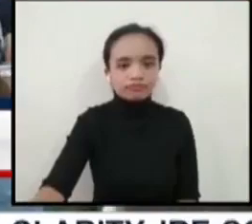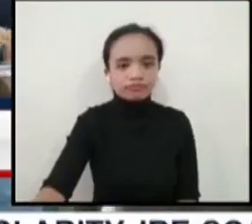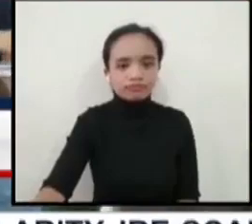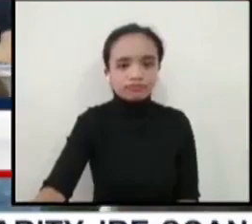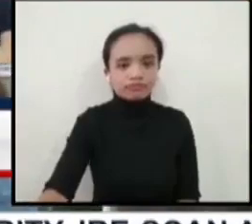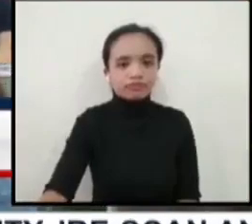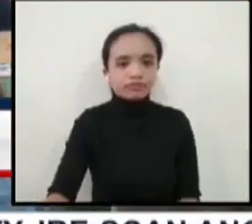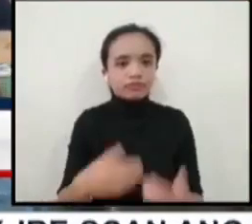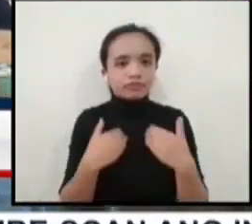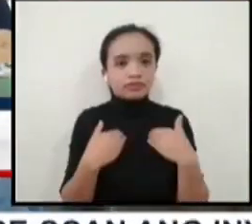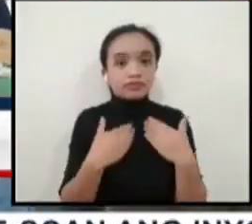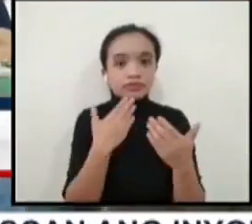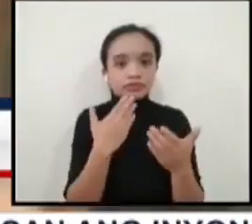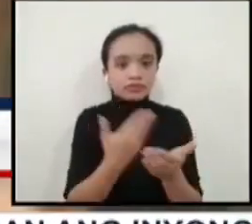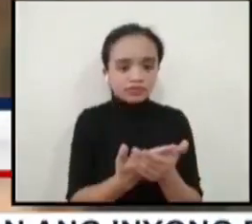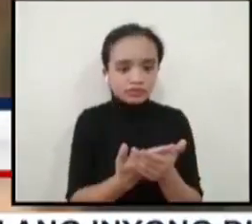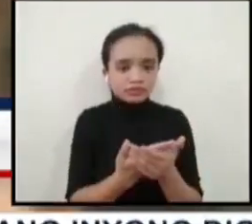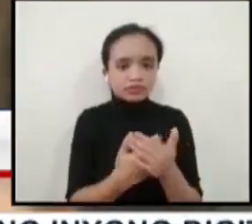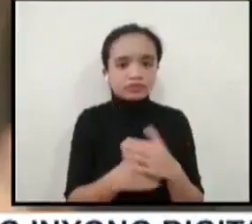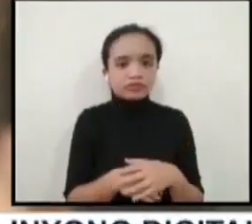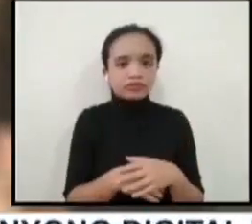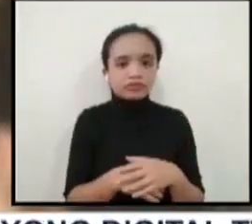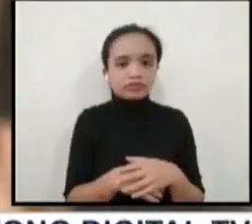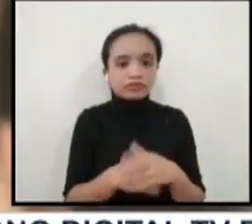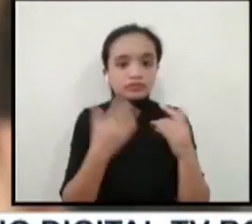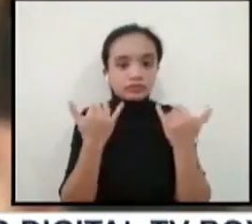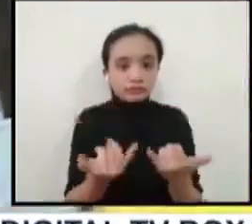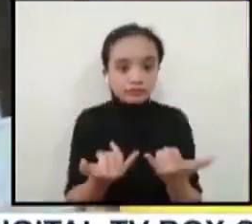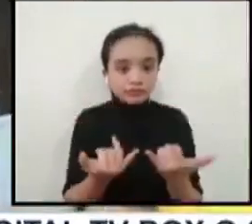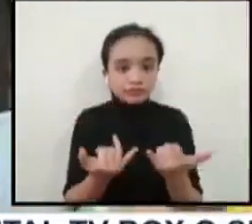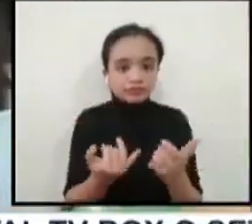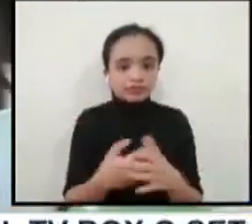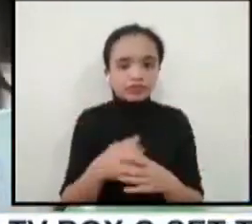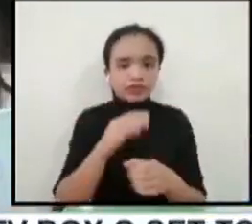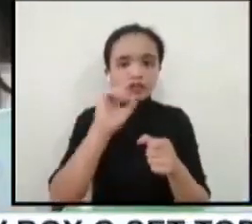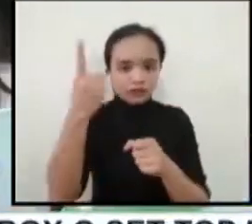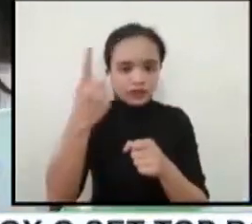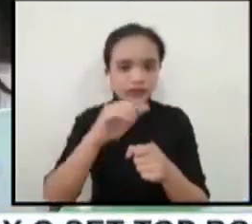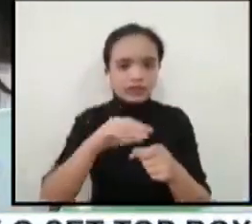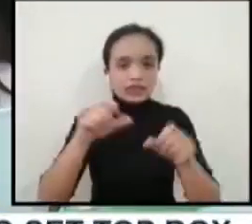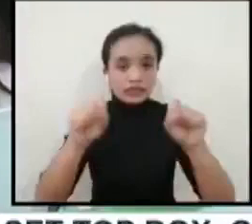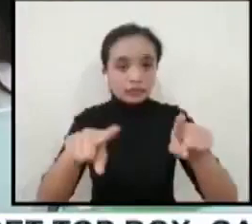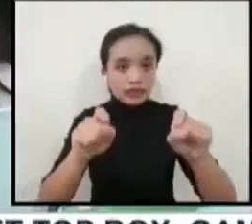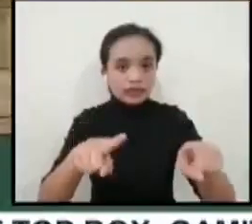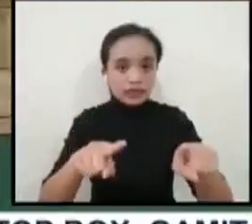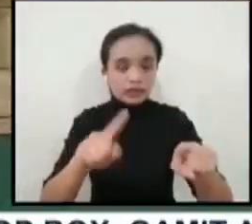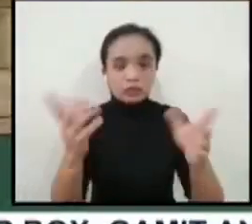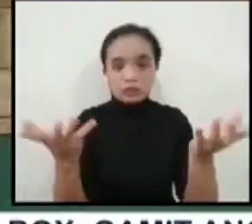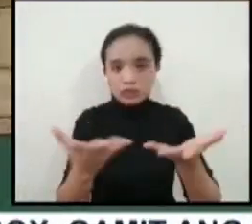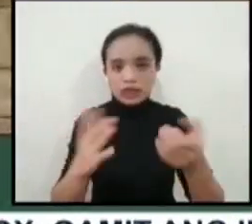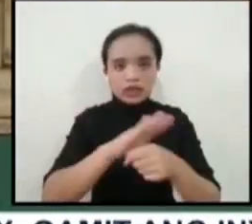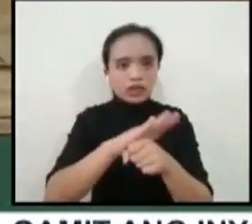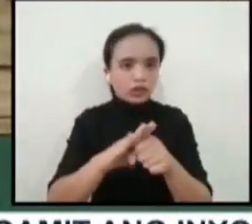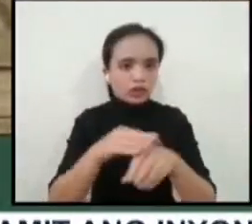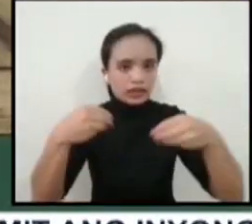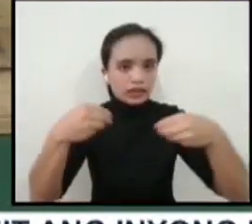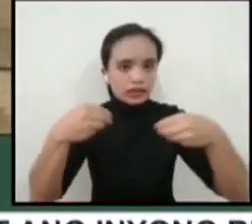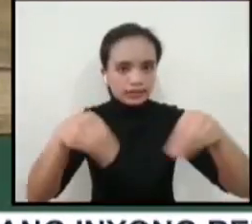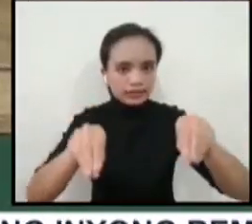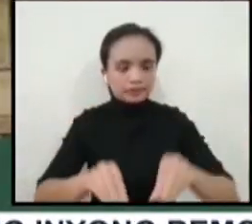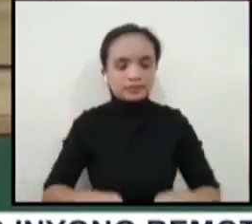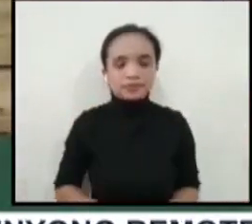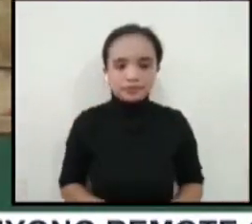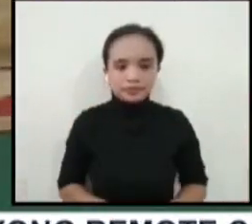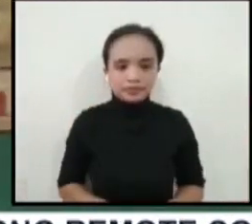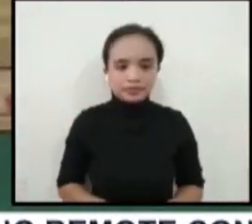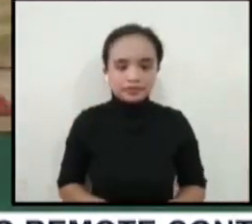maganda naman siya. Sa ngayon ay sa mga lokal na merkado muna nila ibibenta ang kanilang mga gawang bamboo products. At